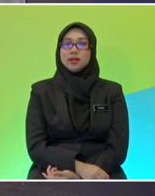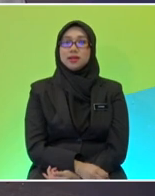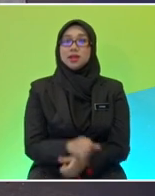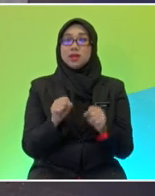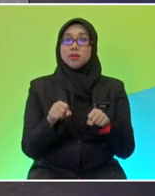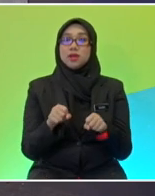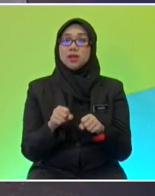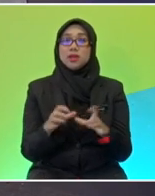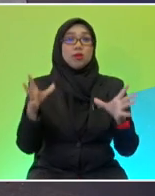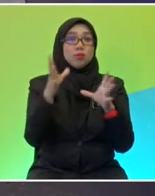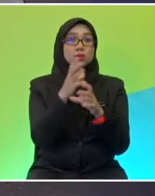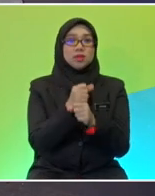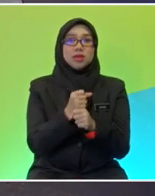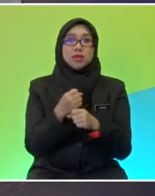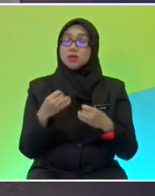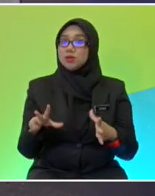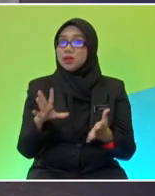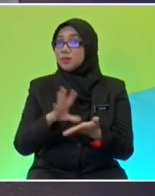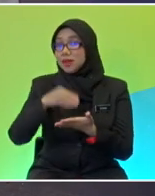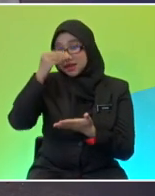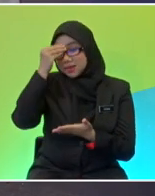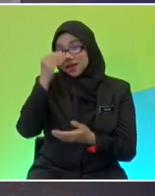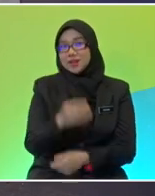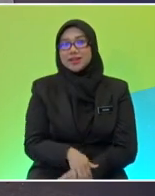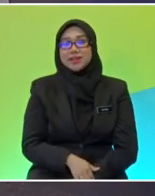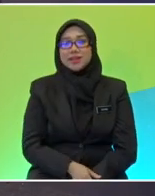mengenai apa yang telah kita belajar dalam